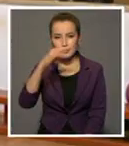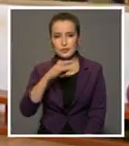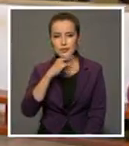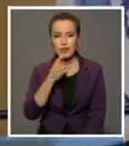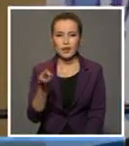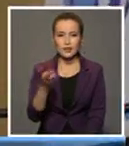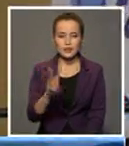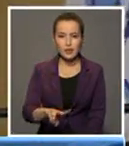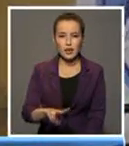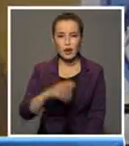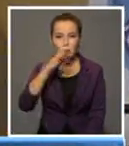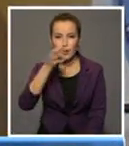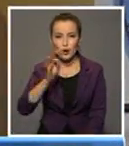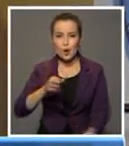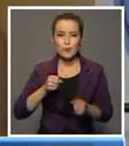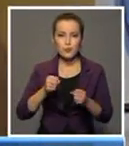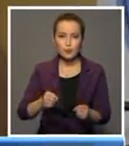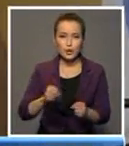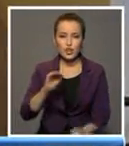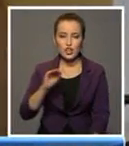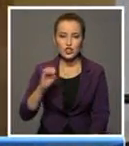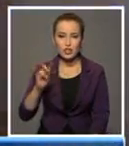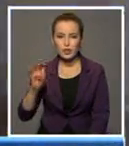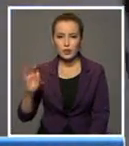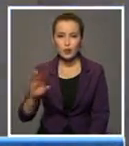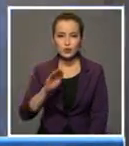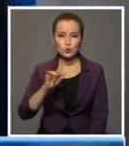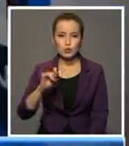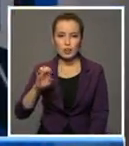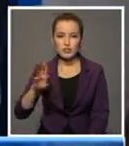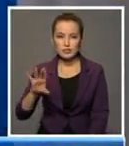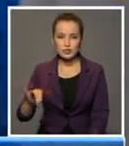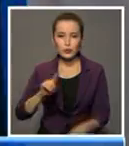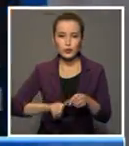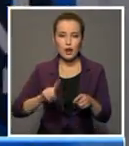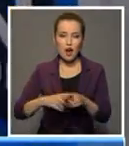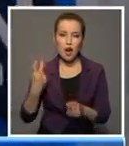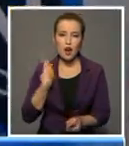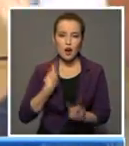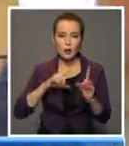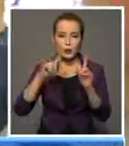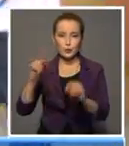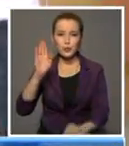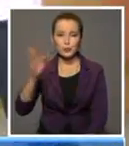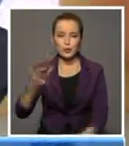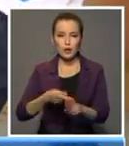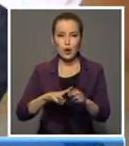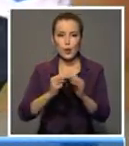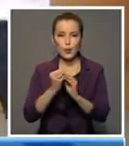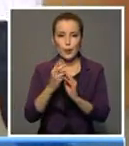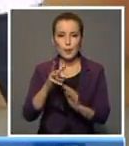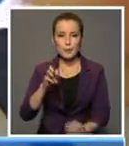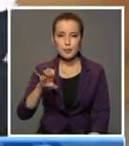Қазақстандық екі бірдей кәсіпқой боксшы Ернар Ешенов пен Александр Журавский жақын арада Англияға аттанбақша. Олар 12 мамыр